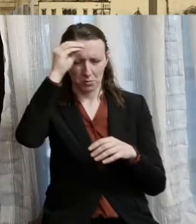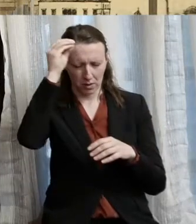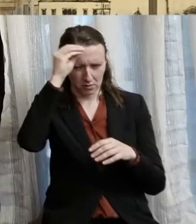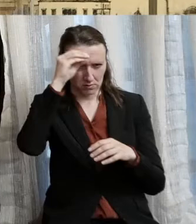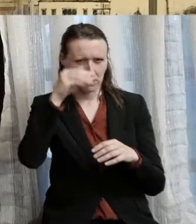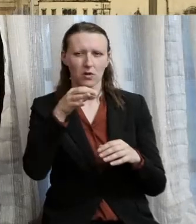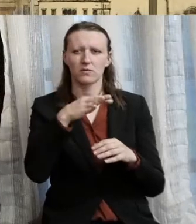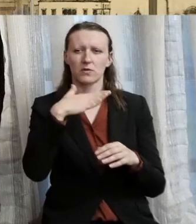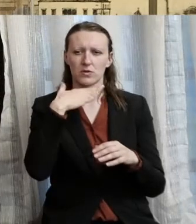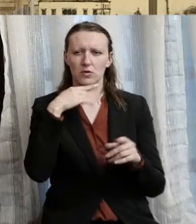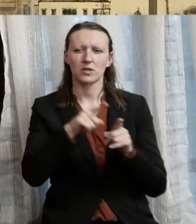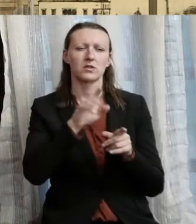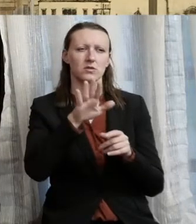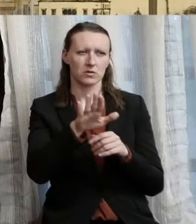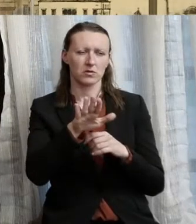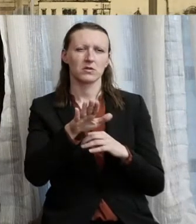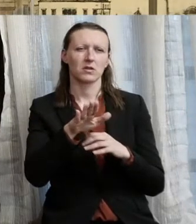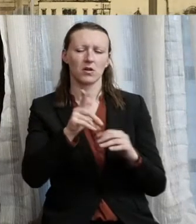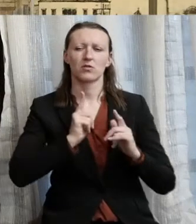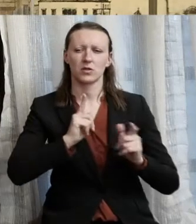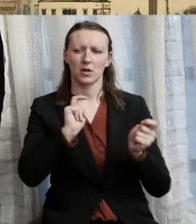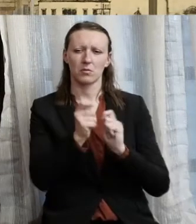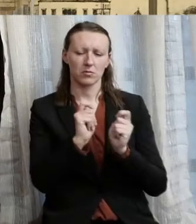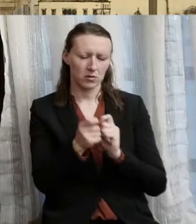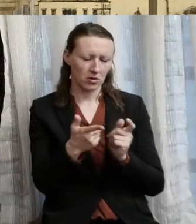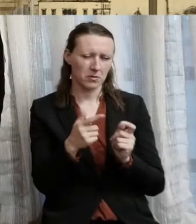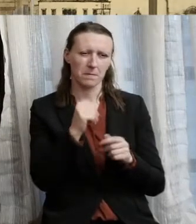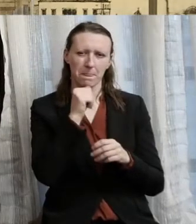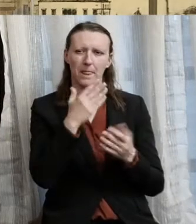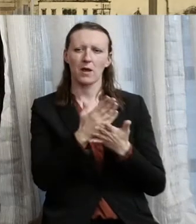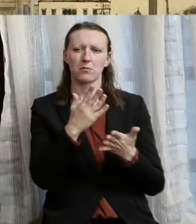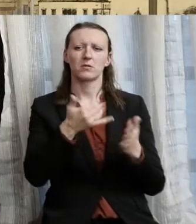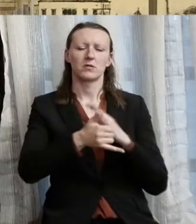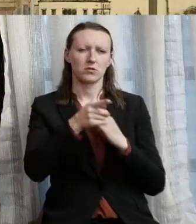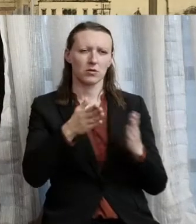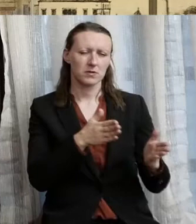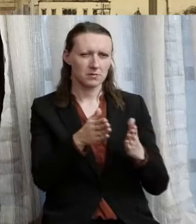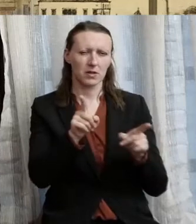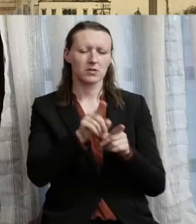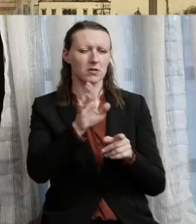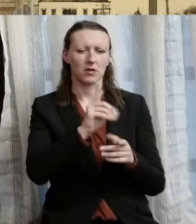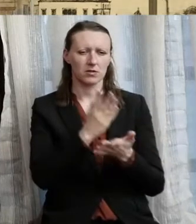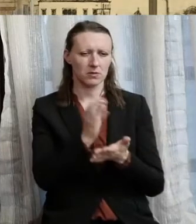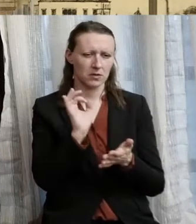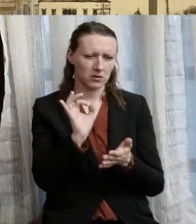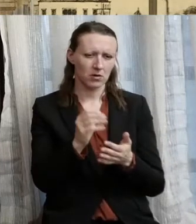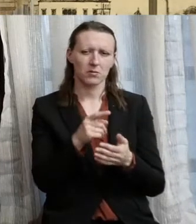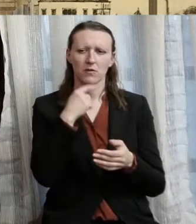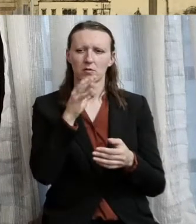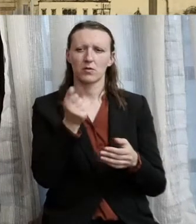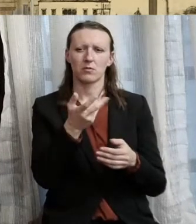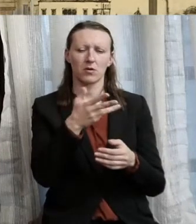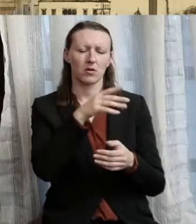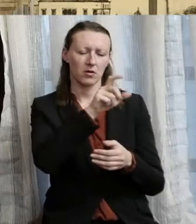obrazovanju, u osnovnim školama također nas čekaju promjene i ako budu išle u tom smjeru također neće biti dobro. Govorimo o